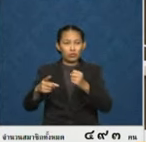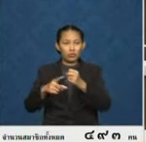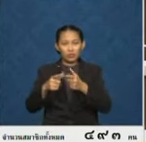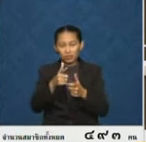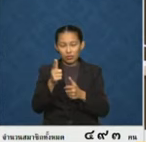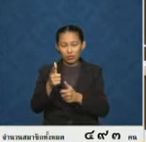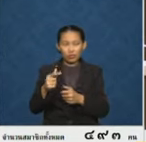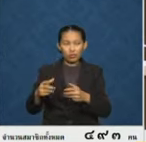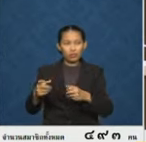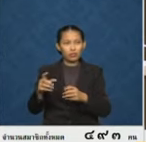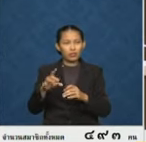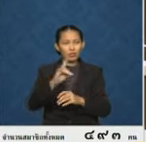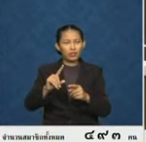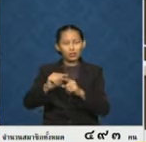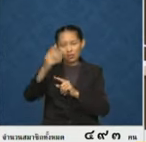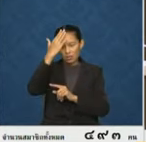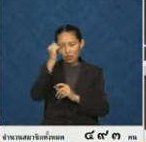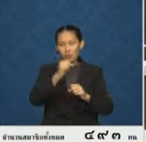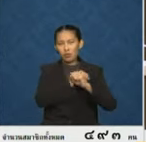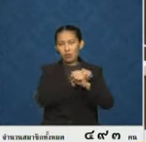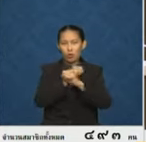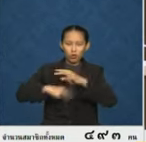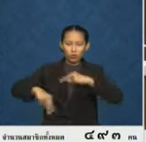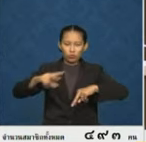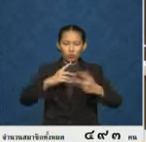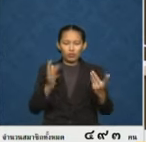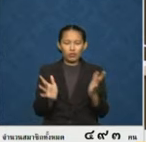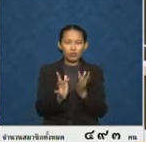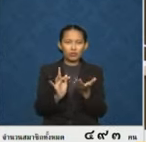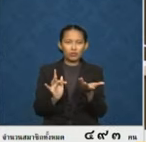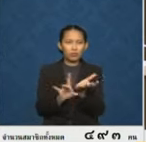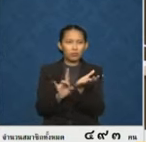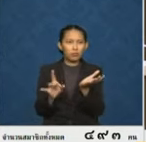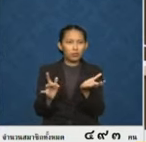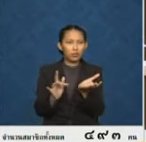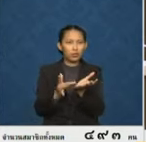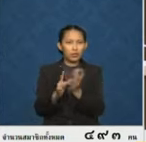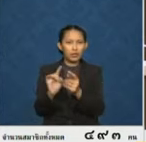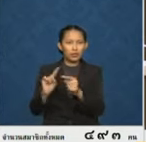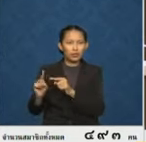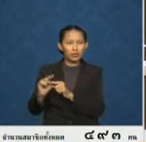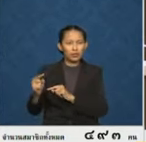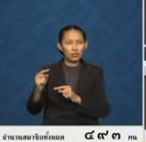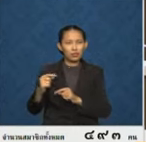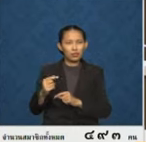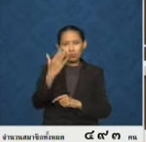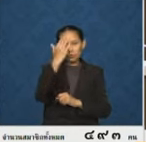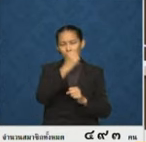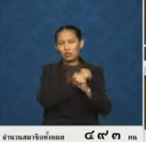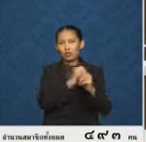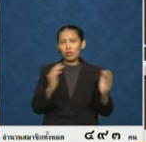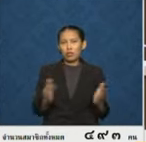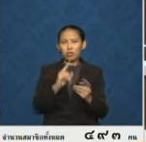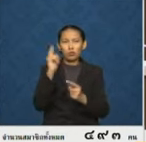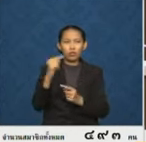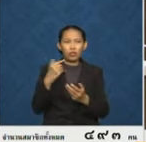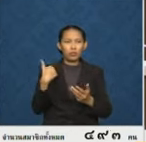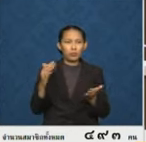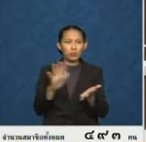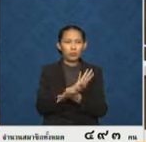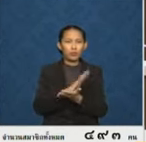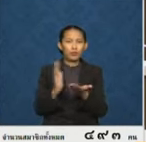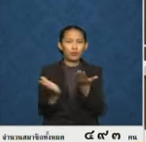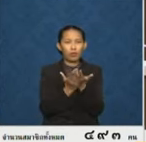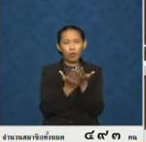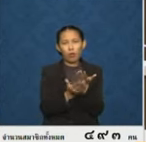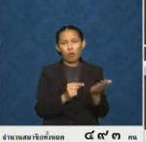ระวังการบุกรุกการทำลายทรัพยากรธรรมชาติส่งเสริมการอนุรักษ์และส่งเสริมการท่องเที่ยวในพื้นที่ครับโดยผมขออนุญาตแนบเอกสารโครงการทั้งหมด